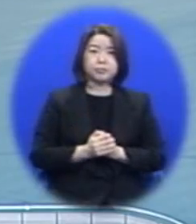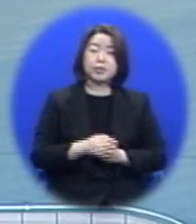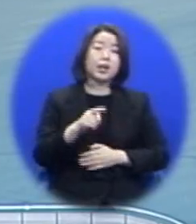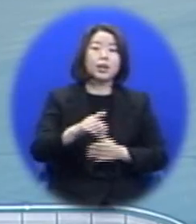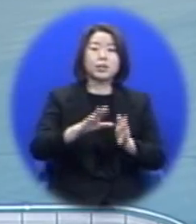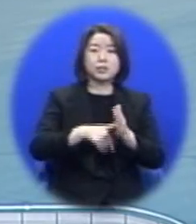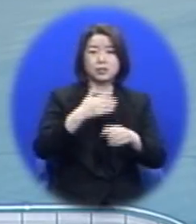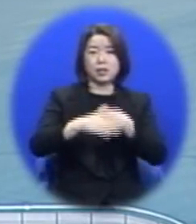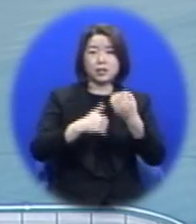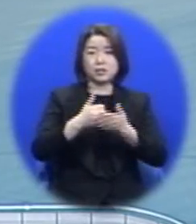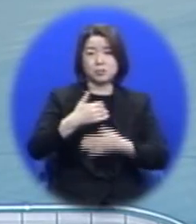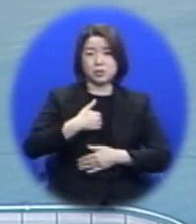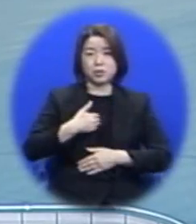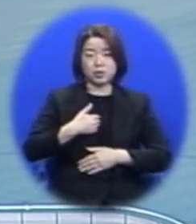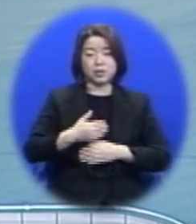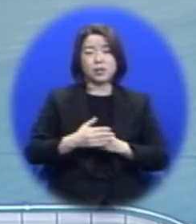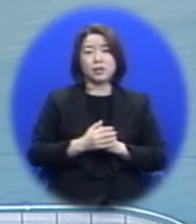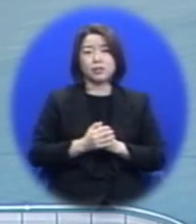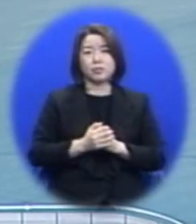그때 하나님께서 저에게